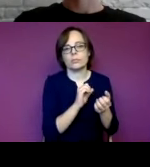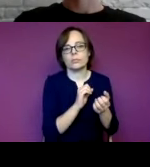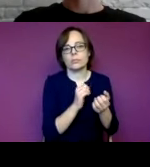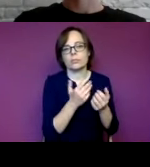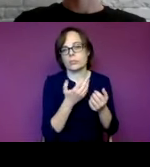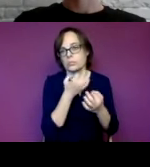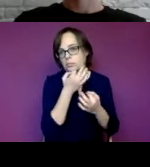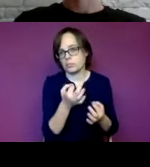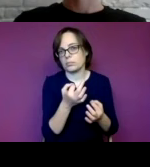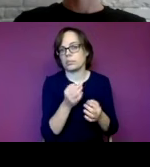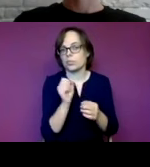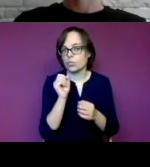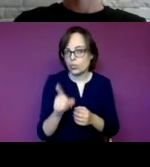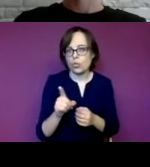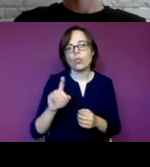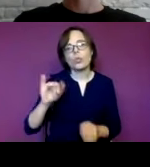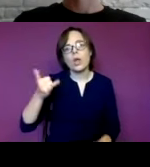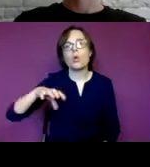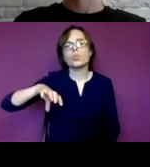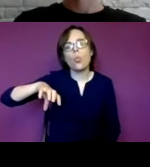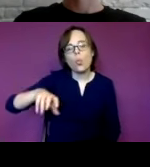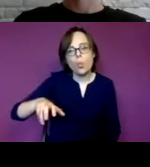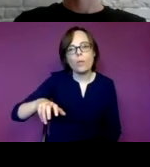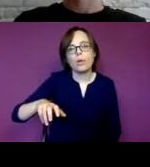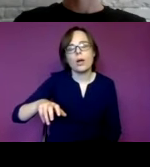są jakieś grupy, które przejawiają